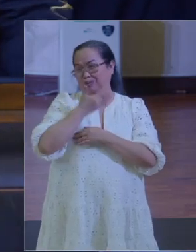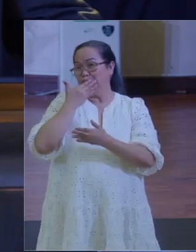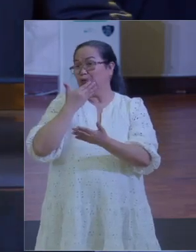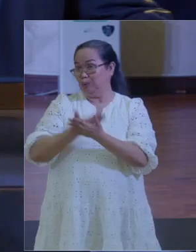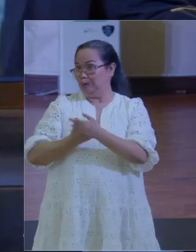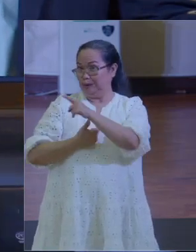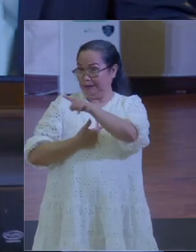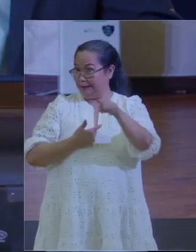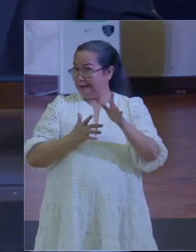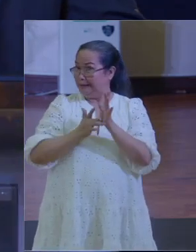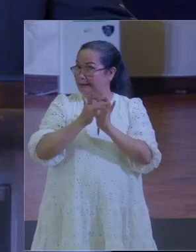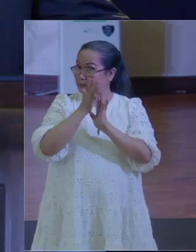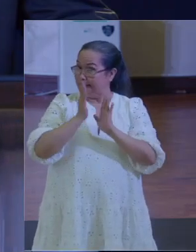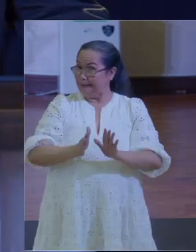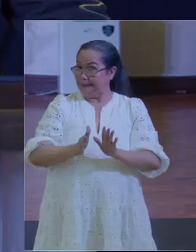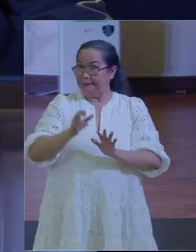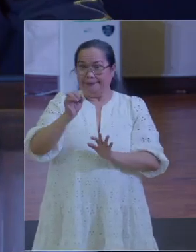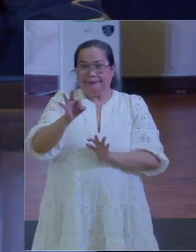ba nakalulungkot yun?